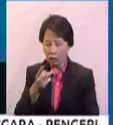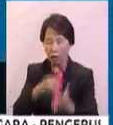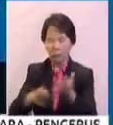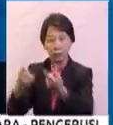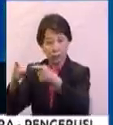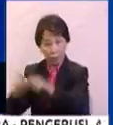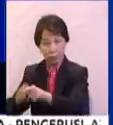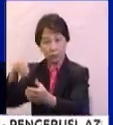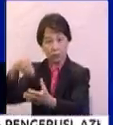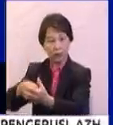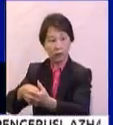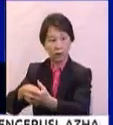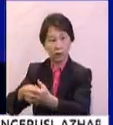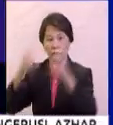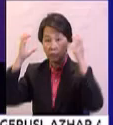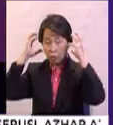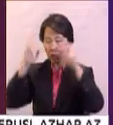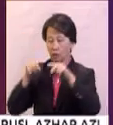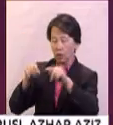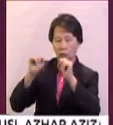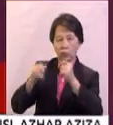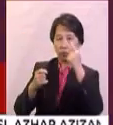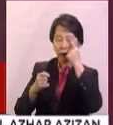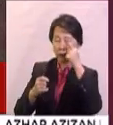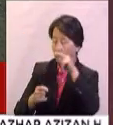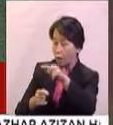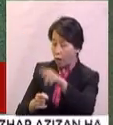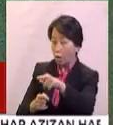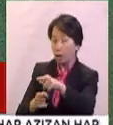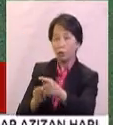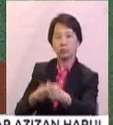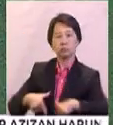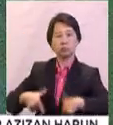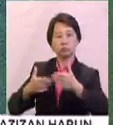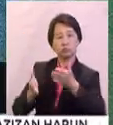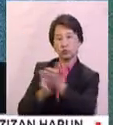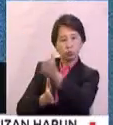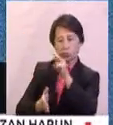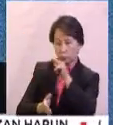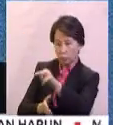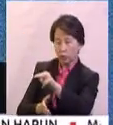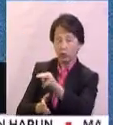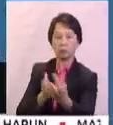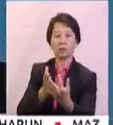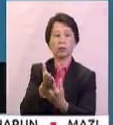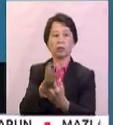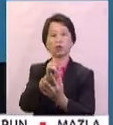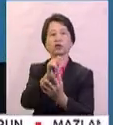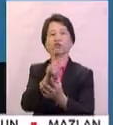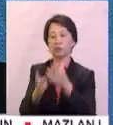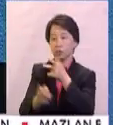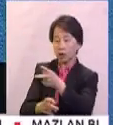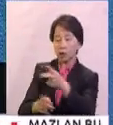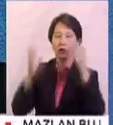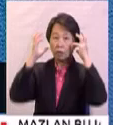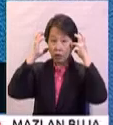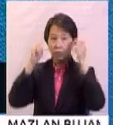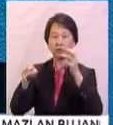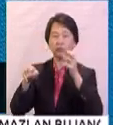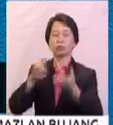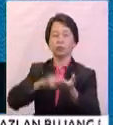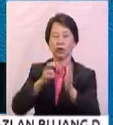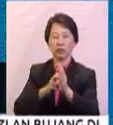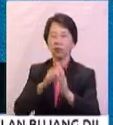dalam stesen radio itu boleh kita lihat secara live melalui TV. Ini bermakna